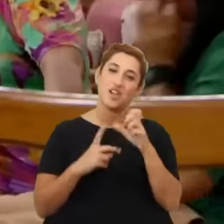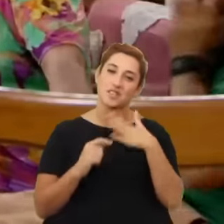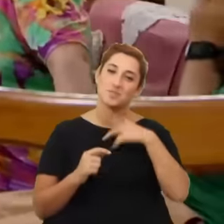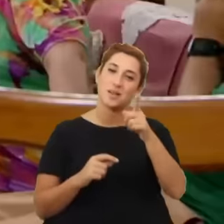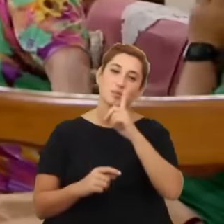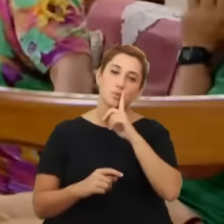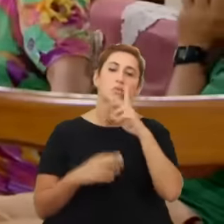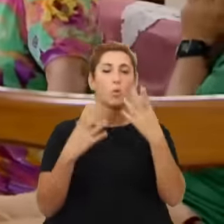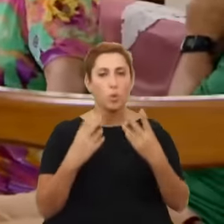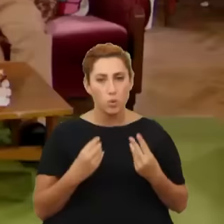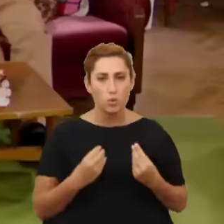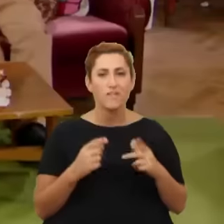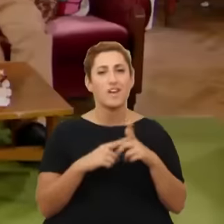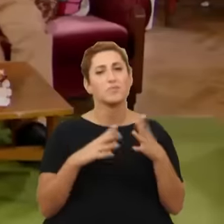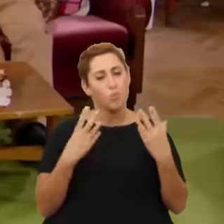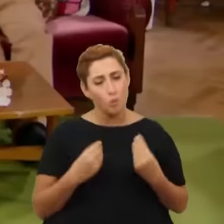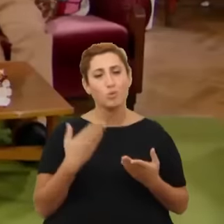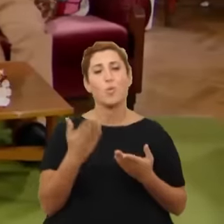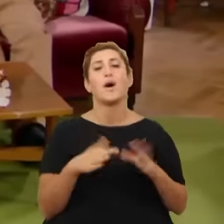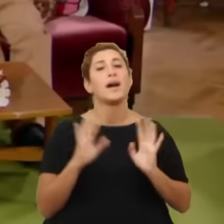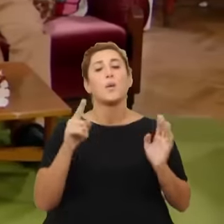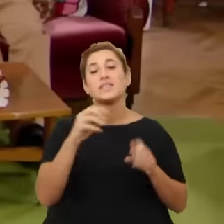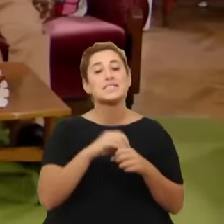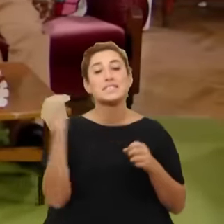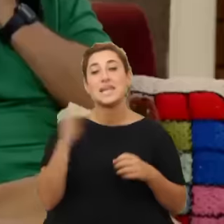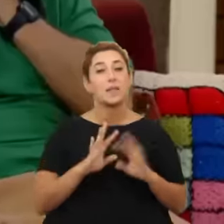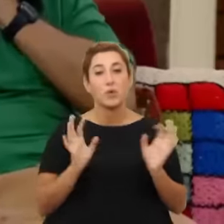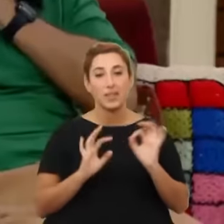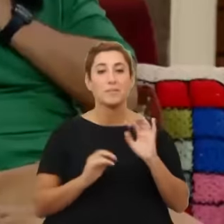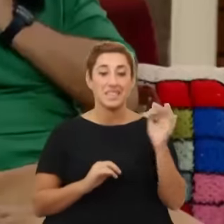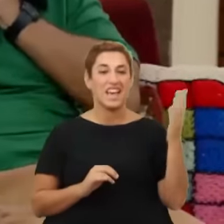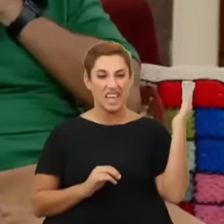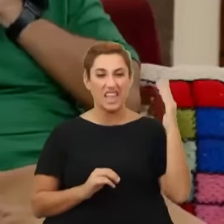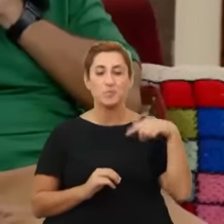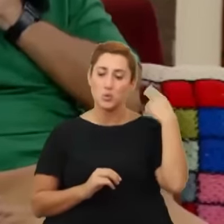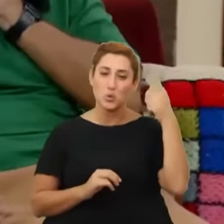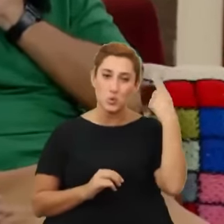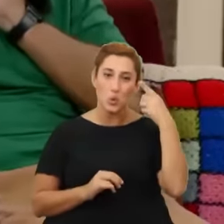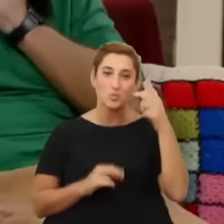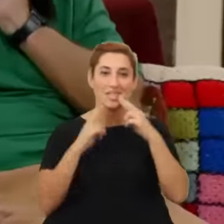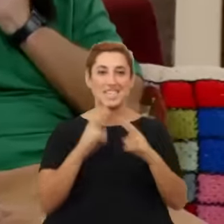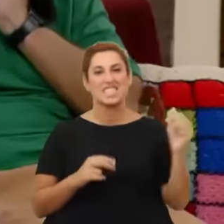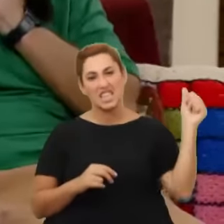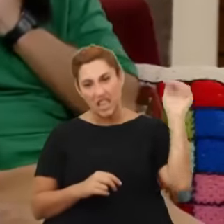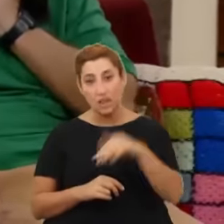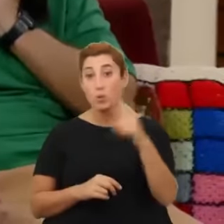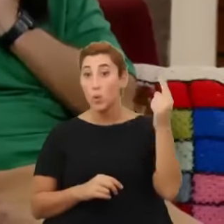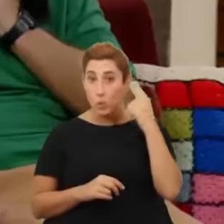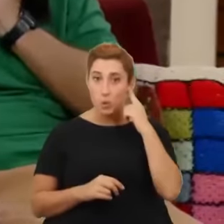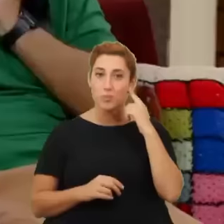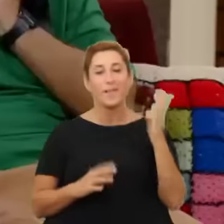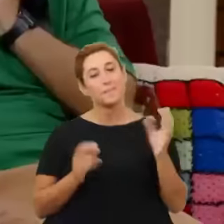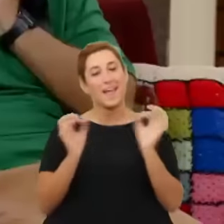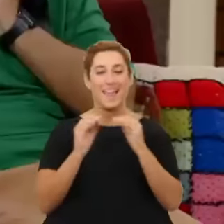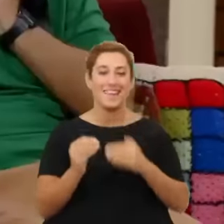Şahin'cim sen bir sus. Olur. Benim olur mu Şahin? Onun için gelmiyor tabii. Zaten niyeti varmış kesin dönüş yapmaya. Öyle duyunca da hadi